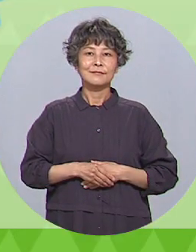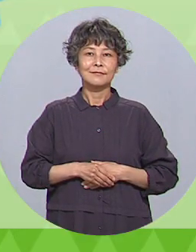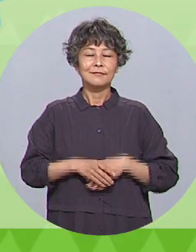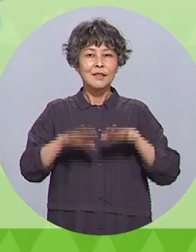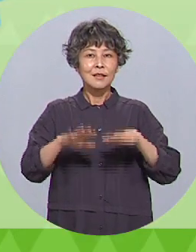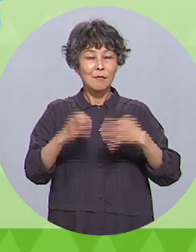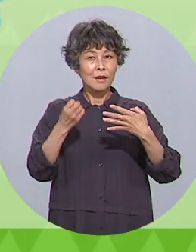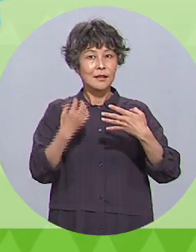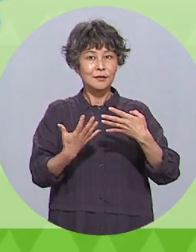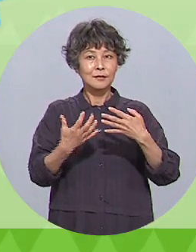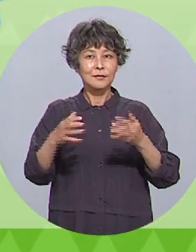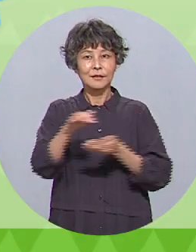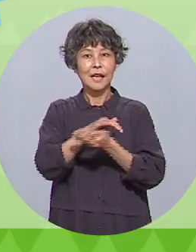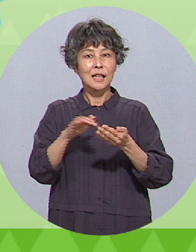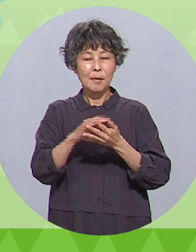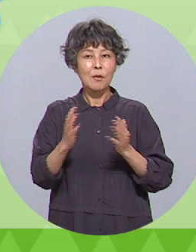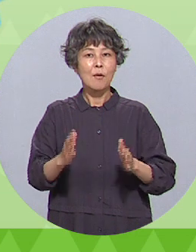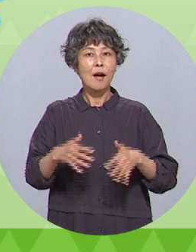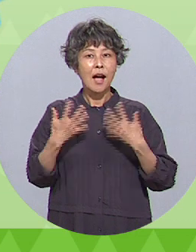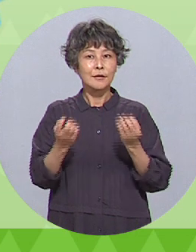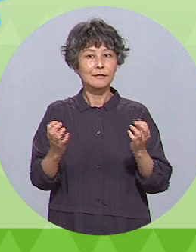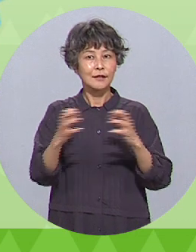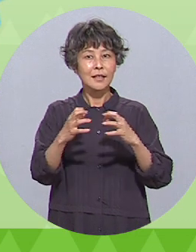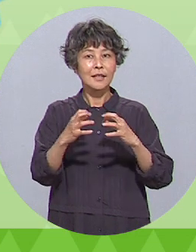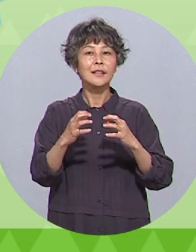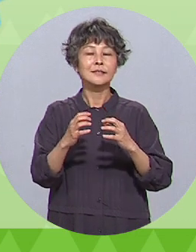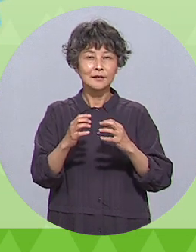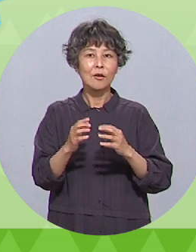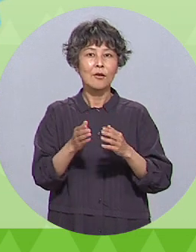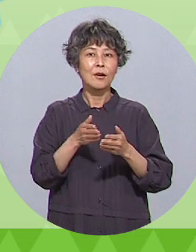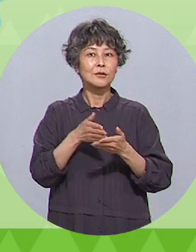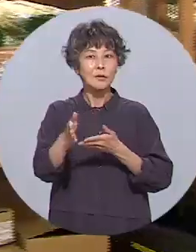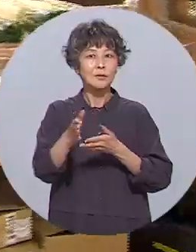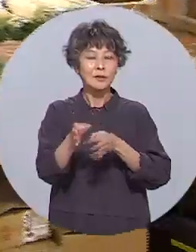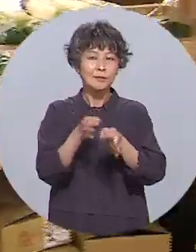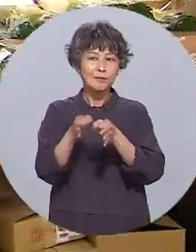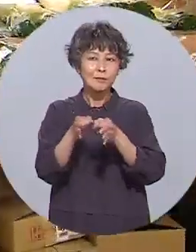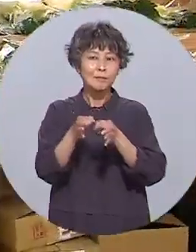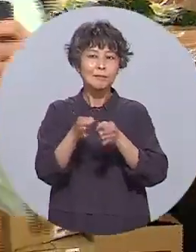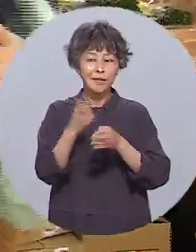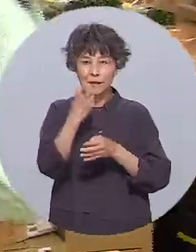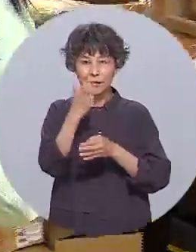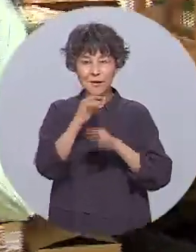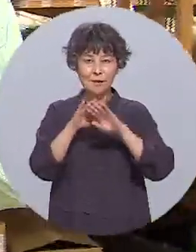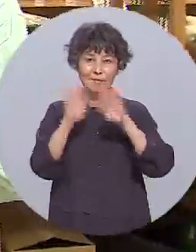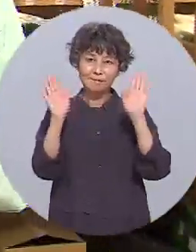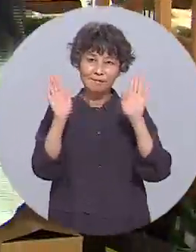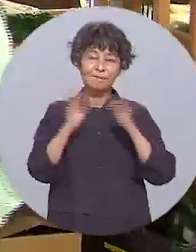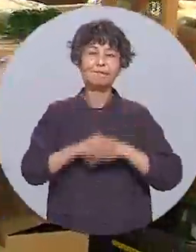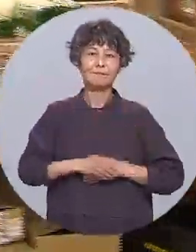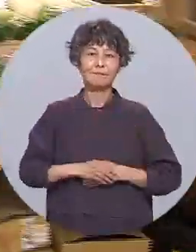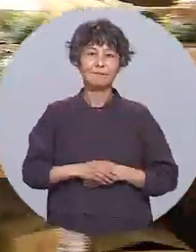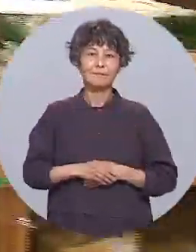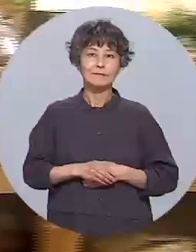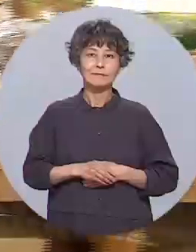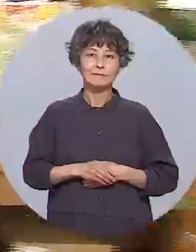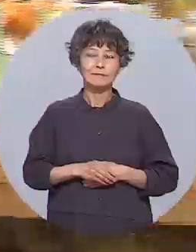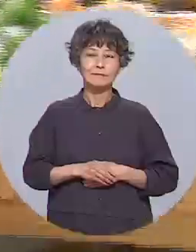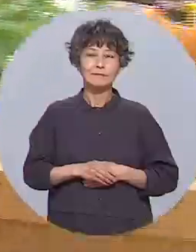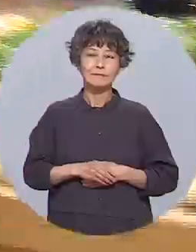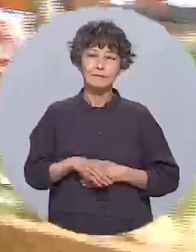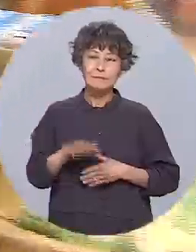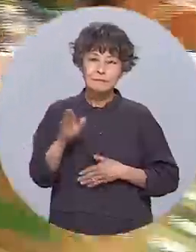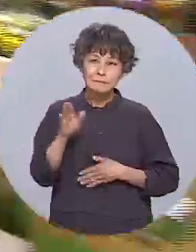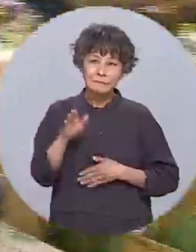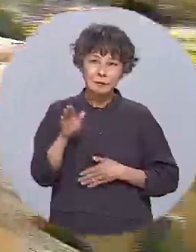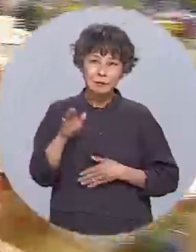。今が旬、埼玉の春野菜、農産物直売所こだま館で調査開始です。すい